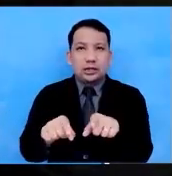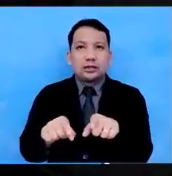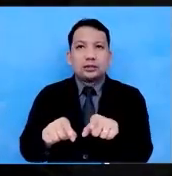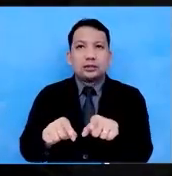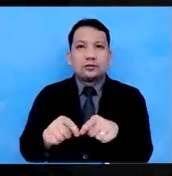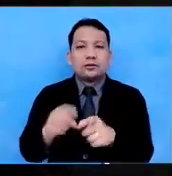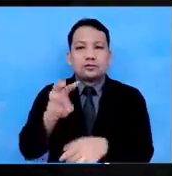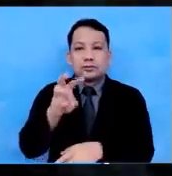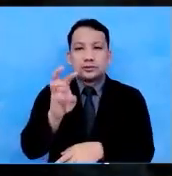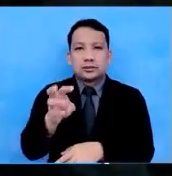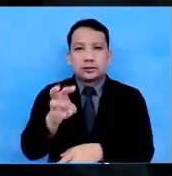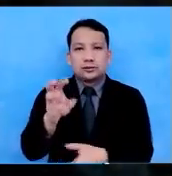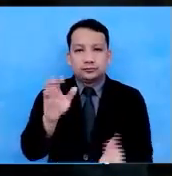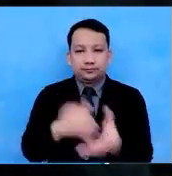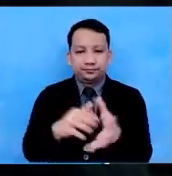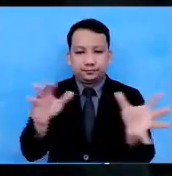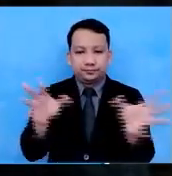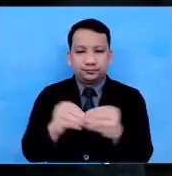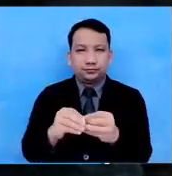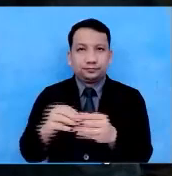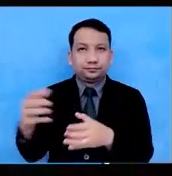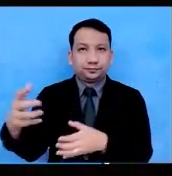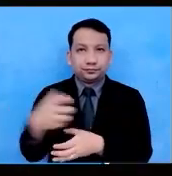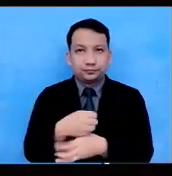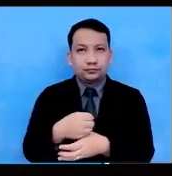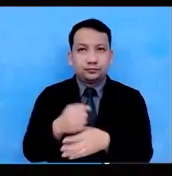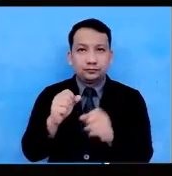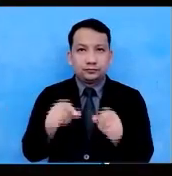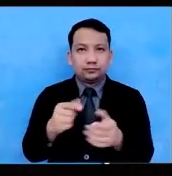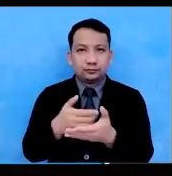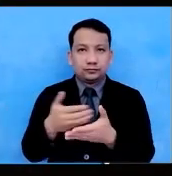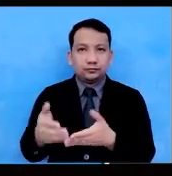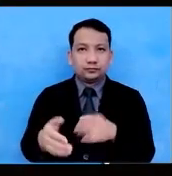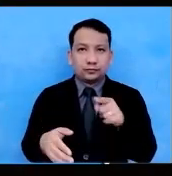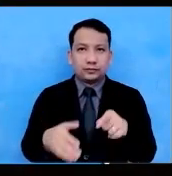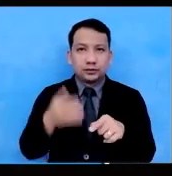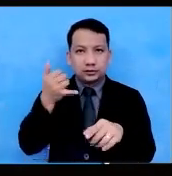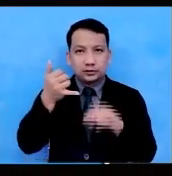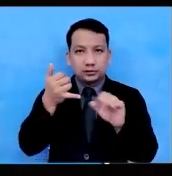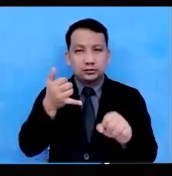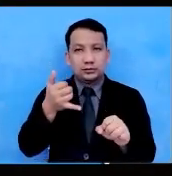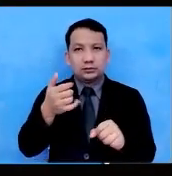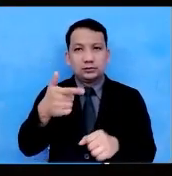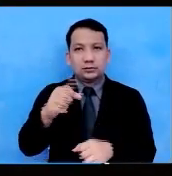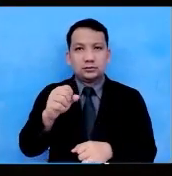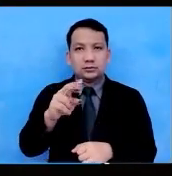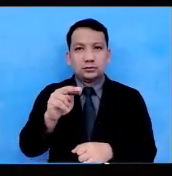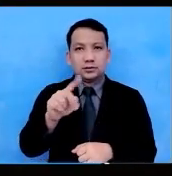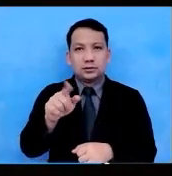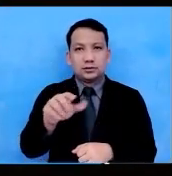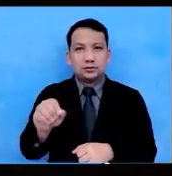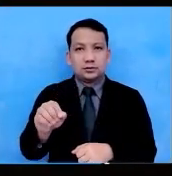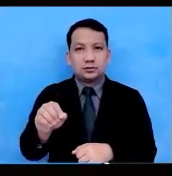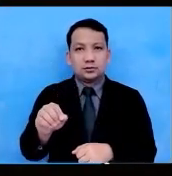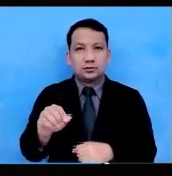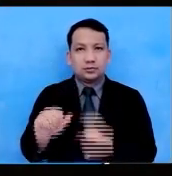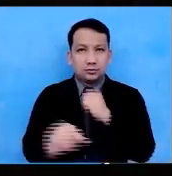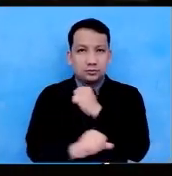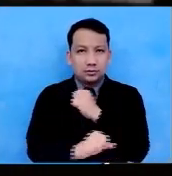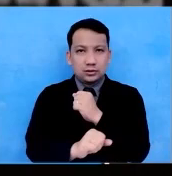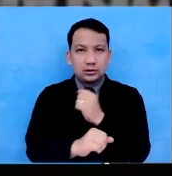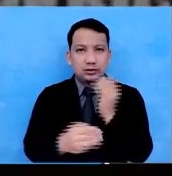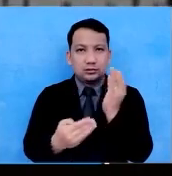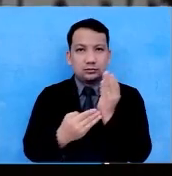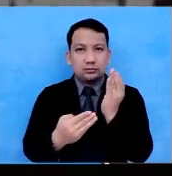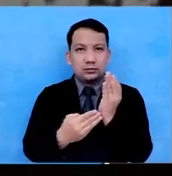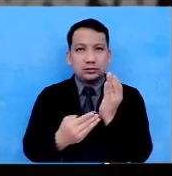higit 60,000 pesos na halaga ang nakuha nilang mga paninda. Nakunan din sa CCTV si Gonzalvo nitong Disyembre habang nagnanakaw ng mga baterya ng